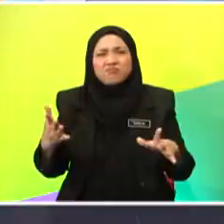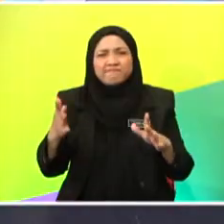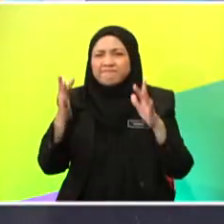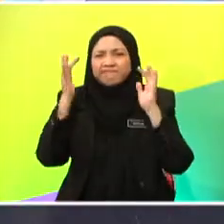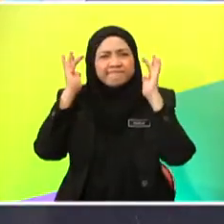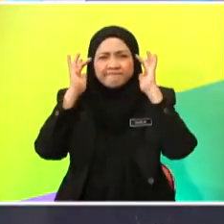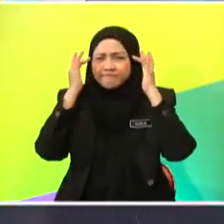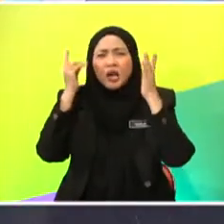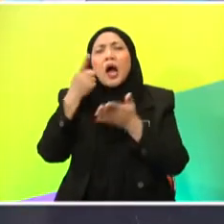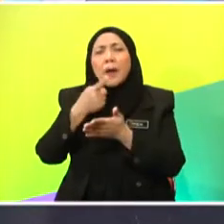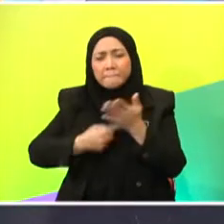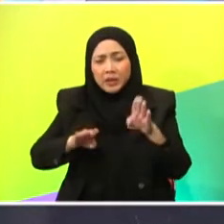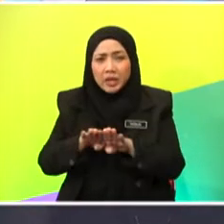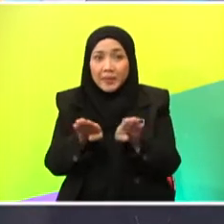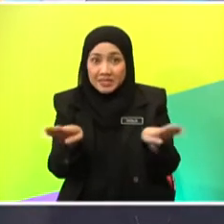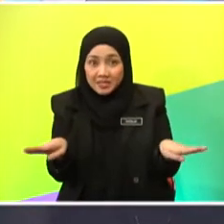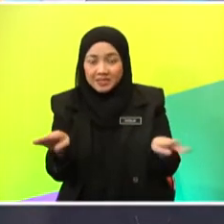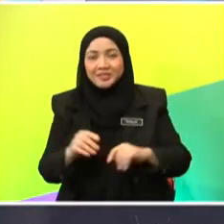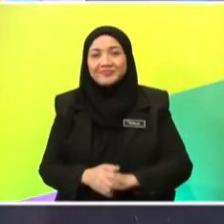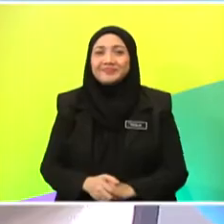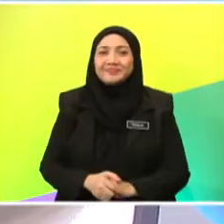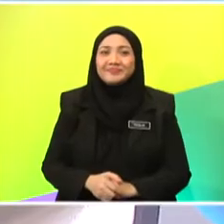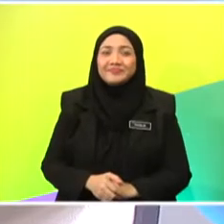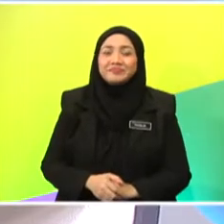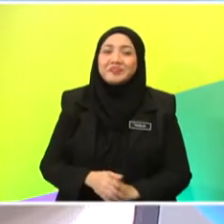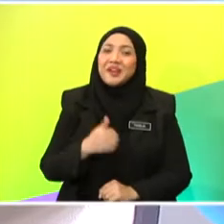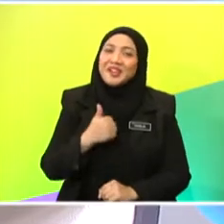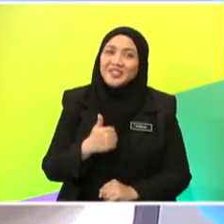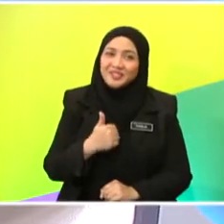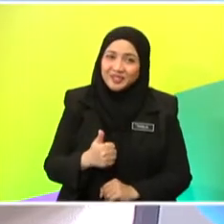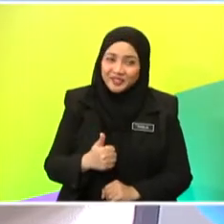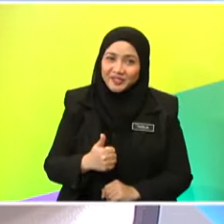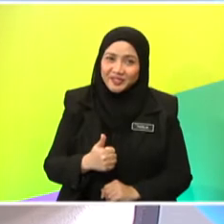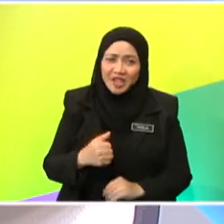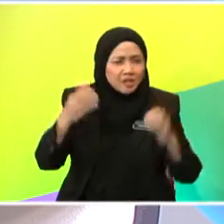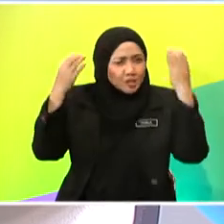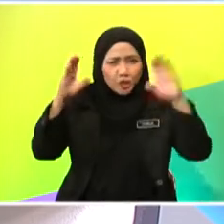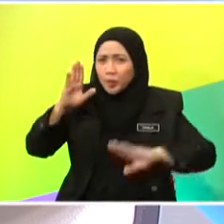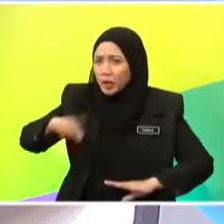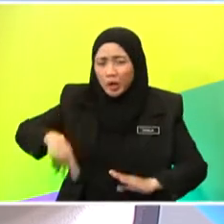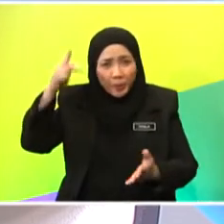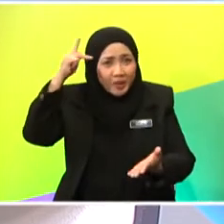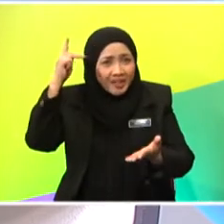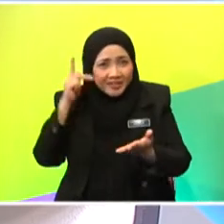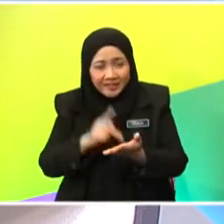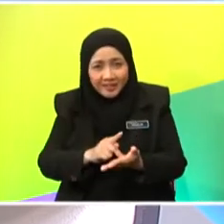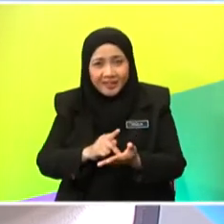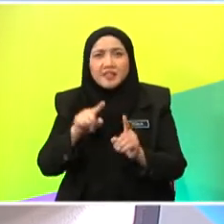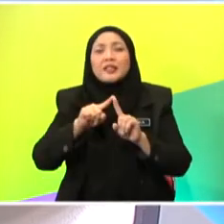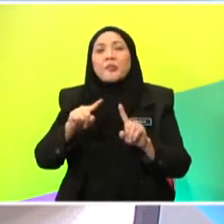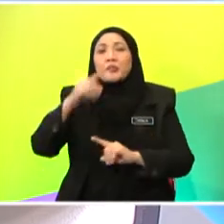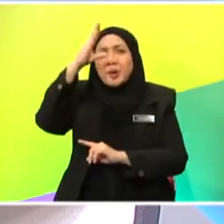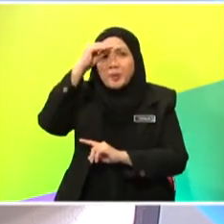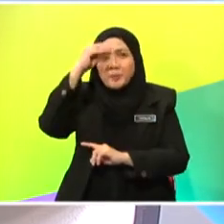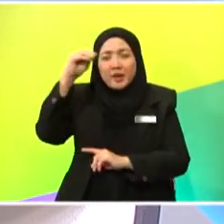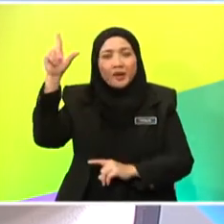perbedaannya Mbah Google saya belum kenal lagi ya Kirim datanya cewek gue cewek gua memang suka murid macam nih makasih